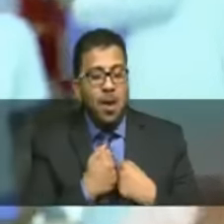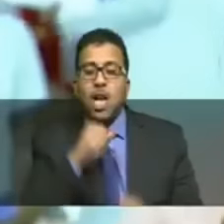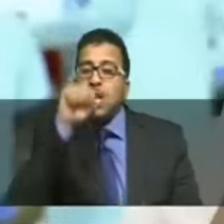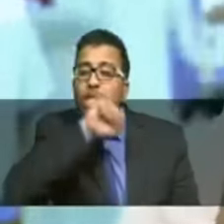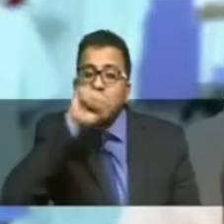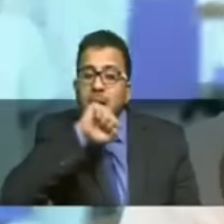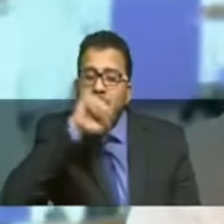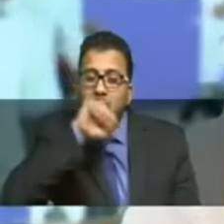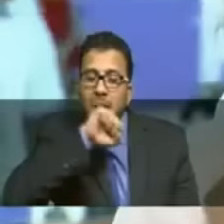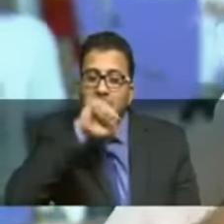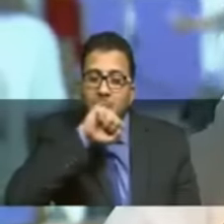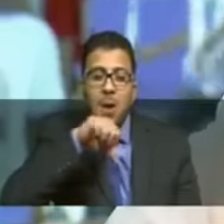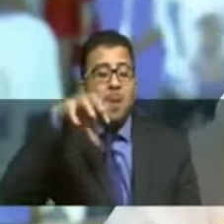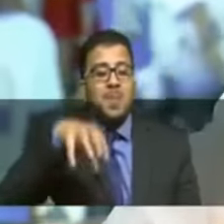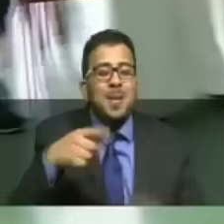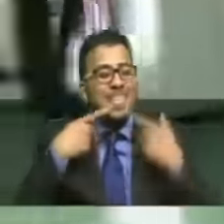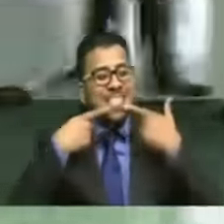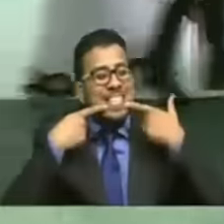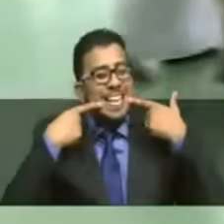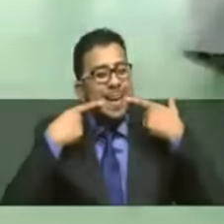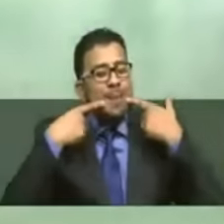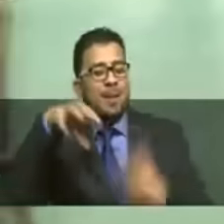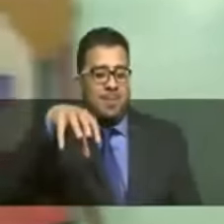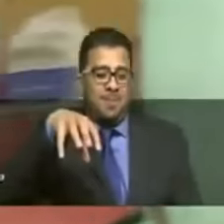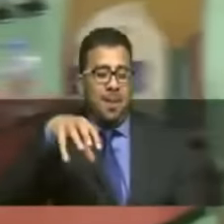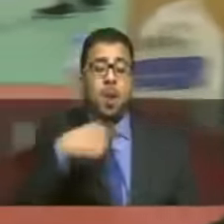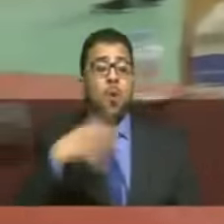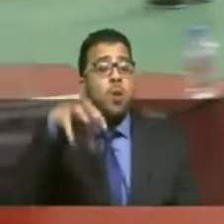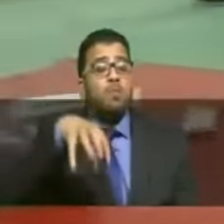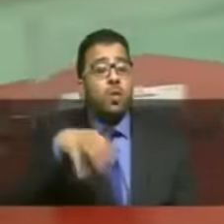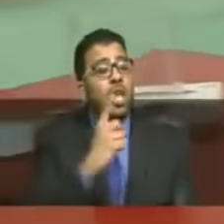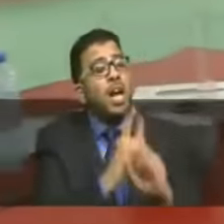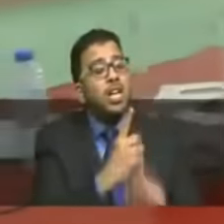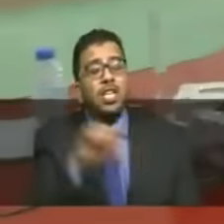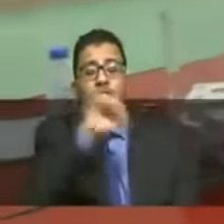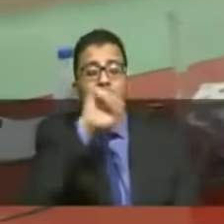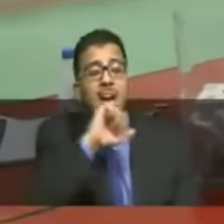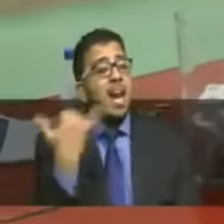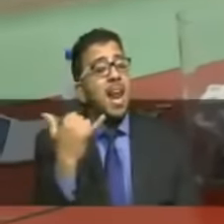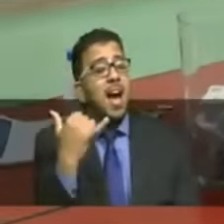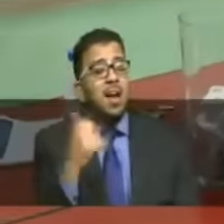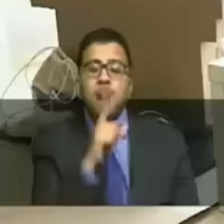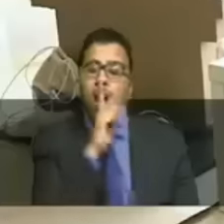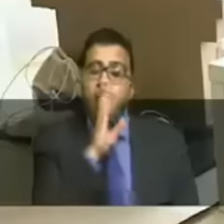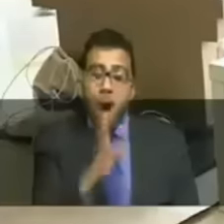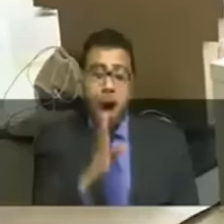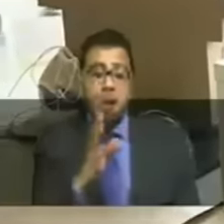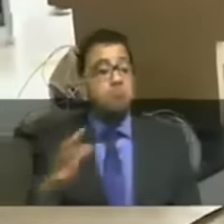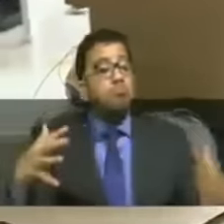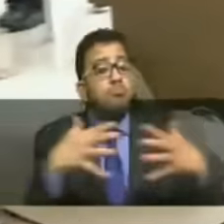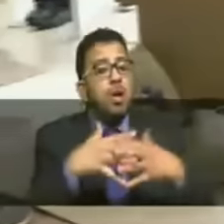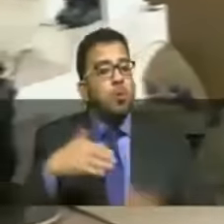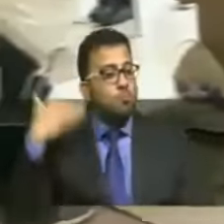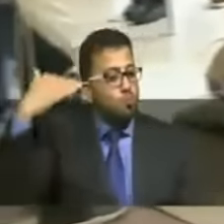والشارقة هي مدينة الابتسامة. ملتقى الشارقة للأطفال العرب منصة حقيقية تجمع أجيال